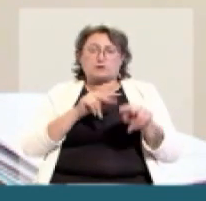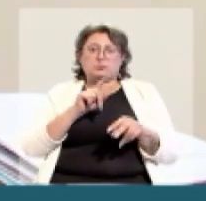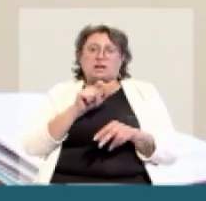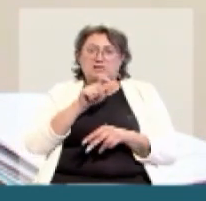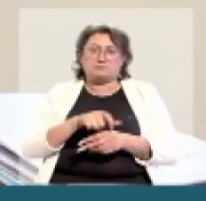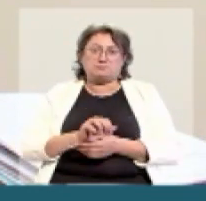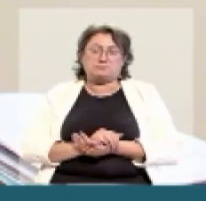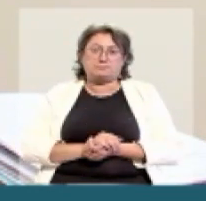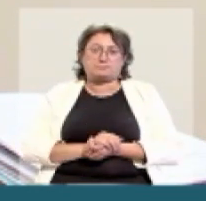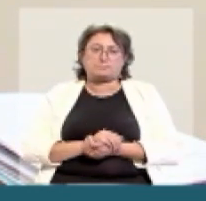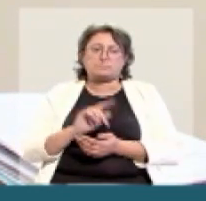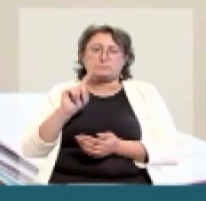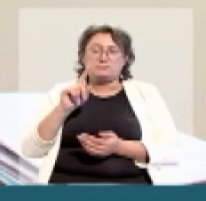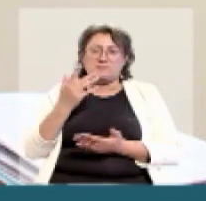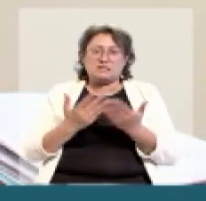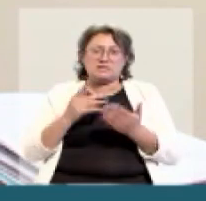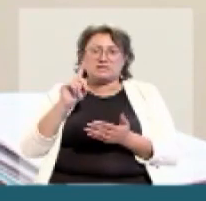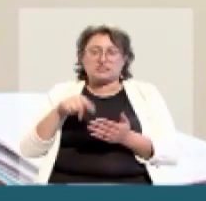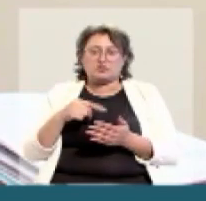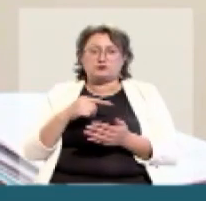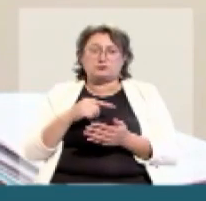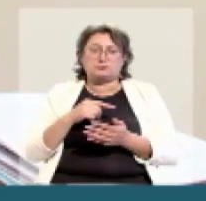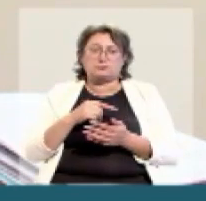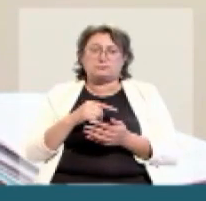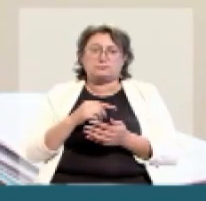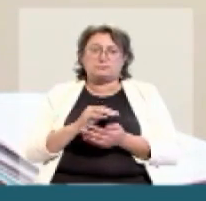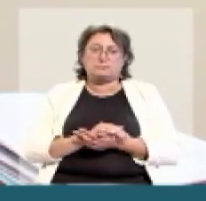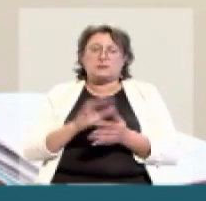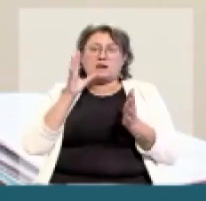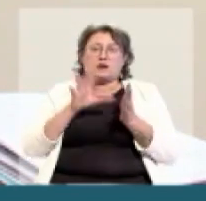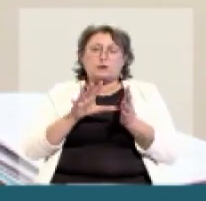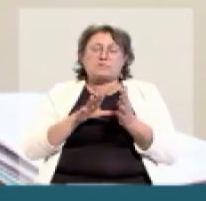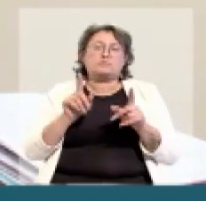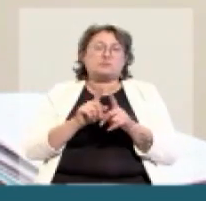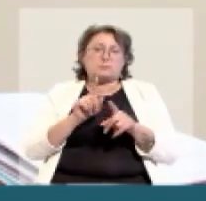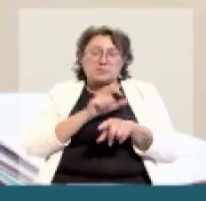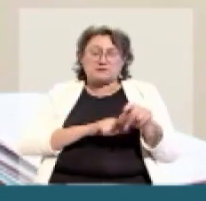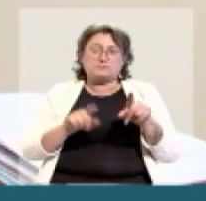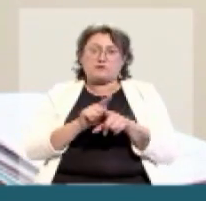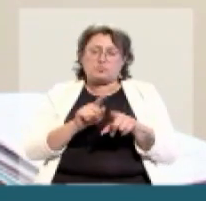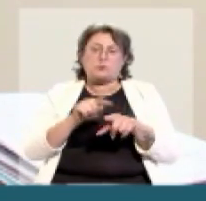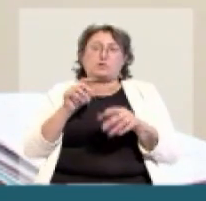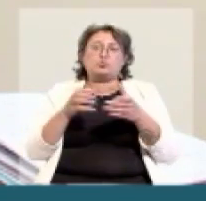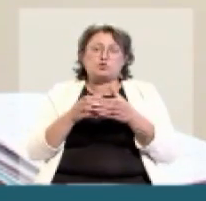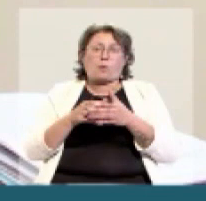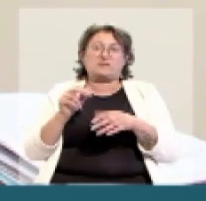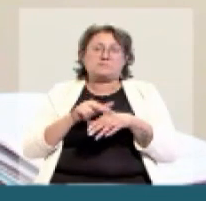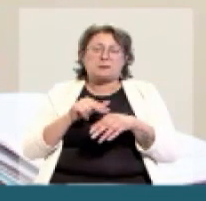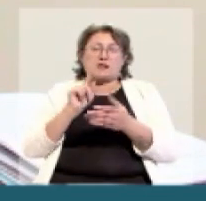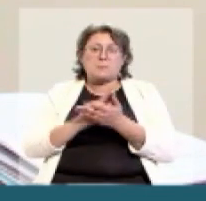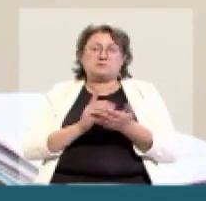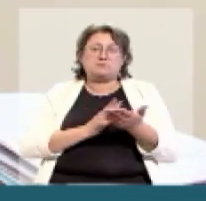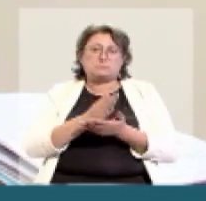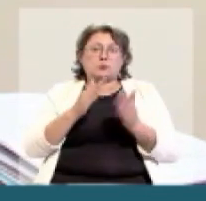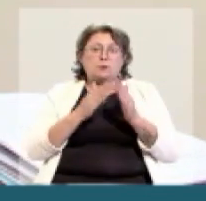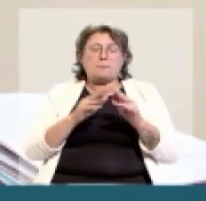за ним. Если даже на осужденном отделе электронный браслет, в любом случае участковый инспектор обязан пойти